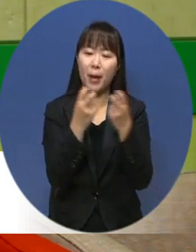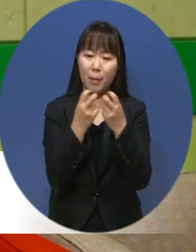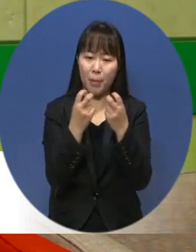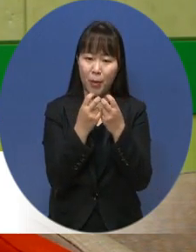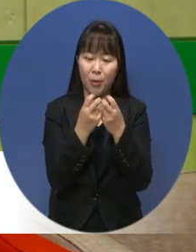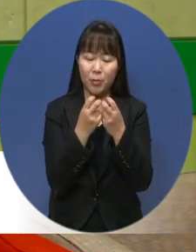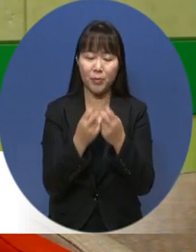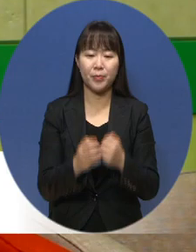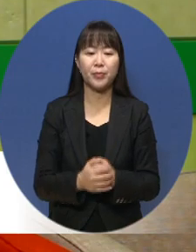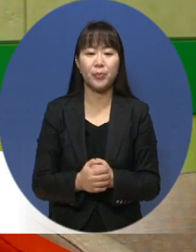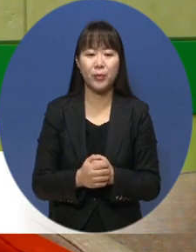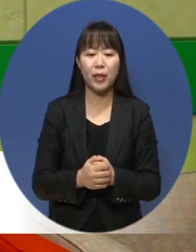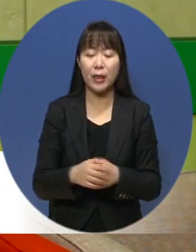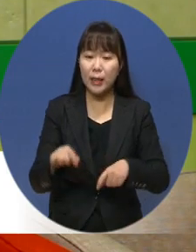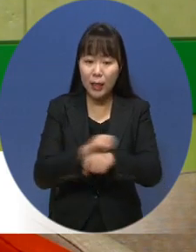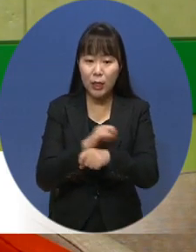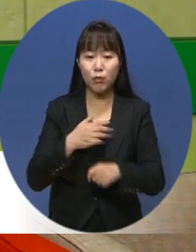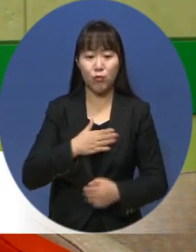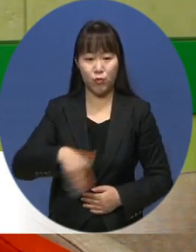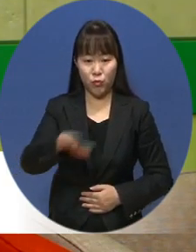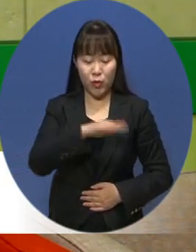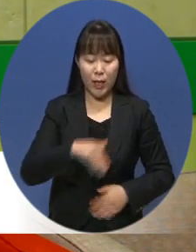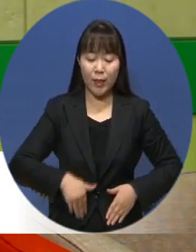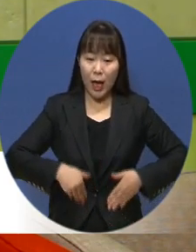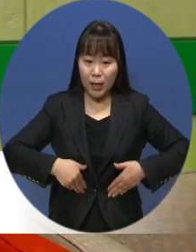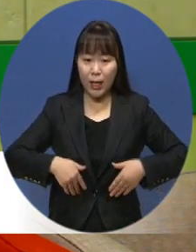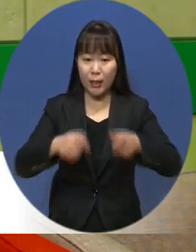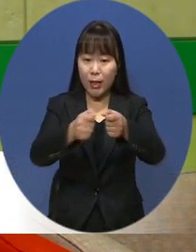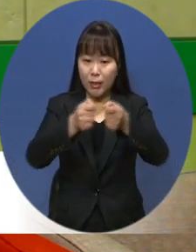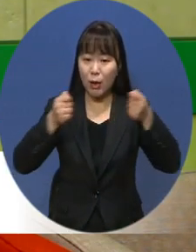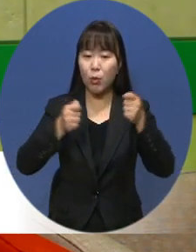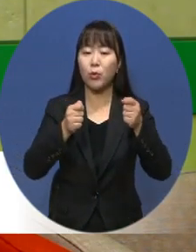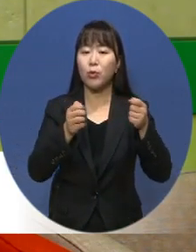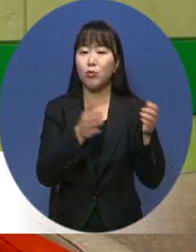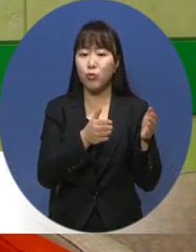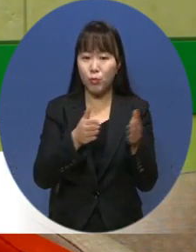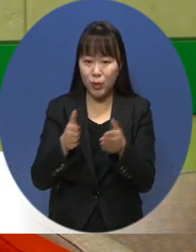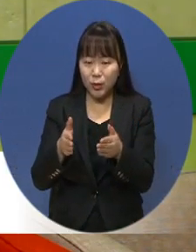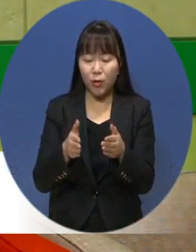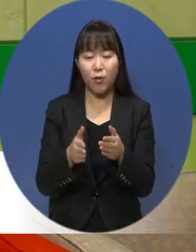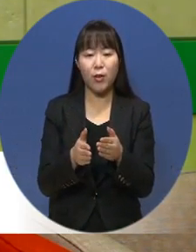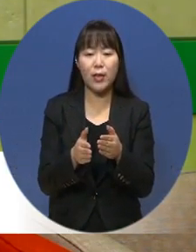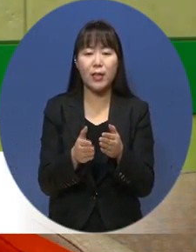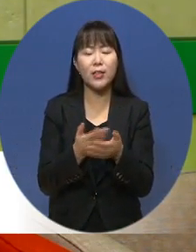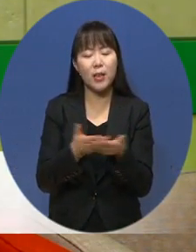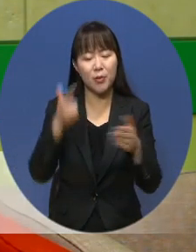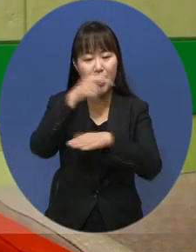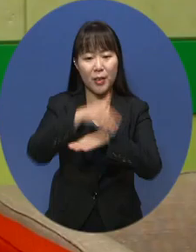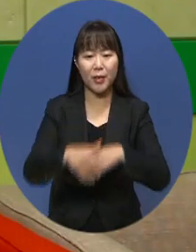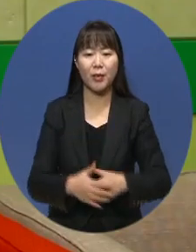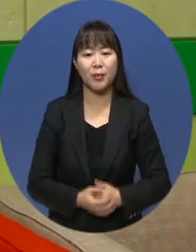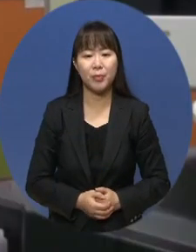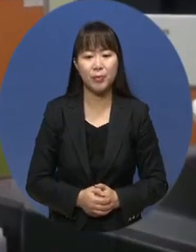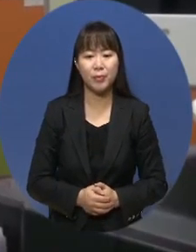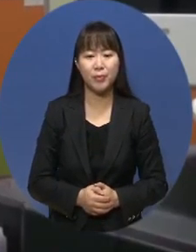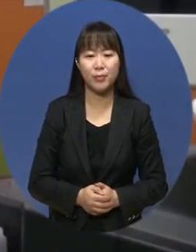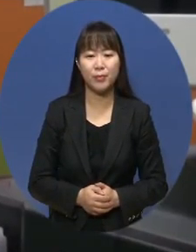방식으로 좀 진행할 예정인데, 저희는 특별히 웅장고까지 설치를 해서 제공할 예정입니다.